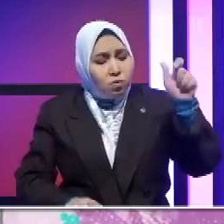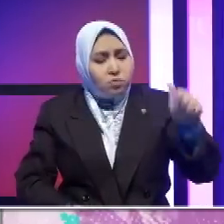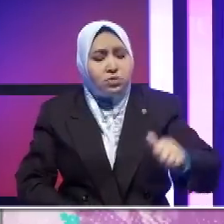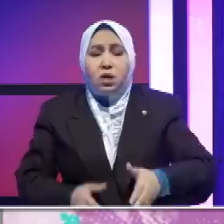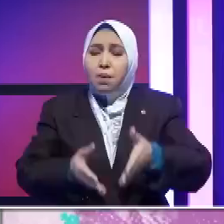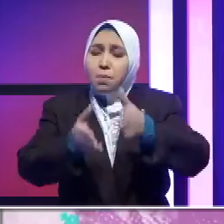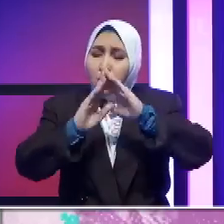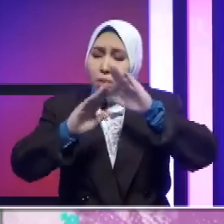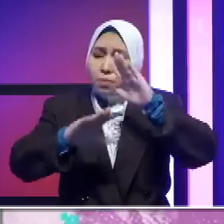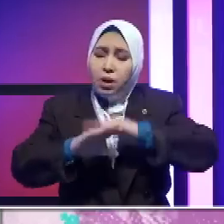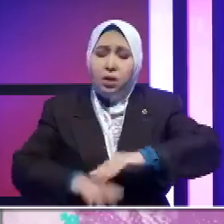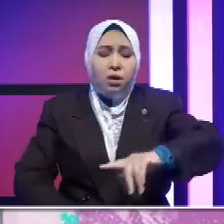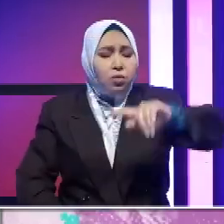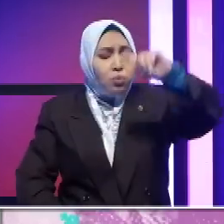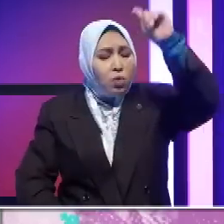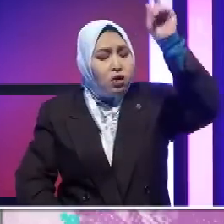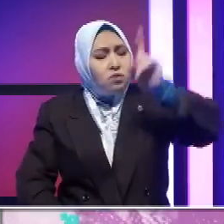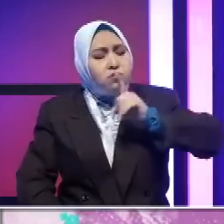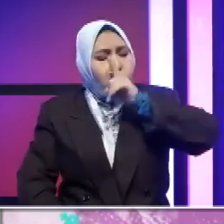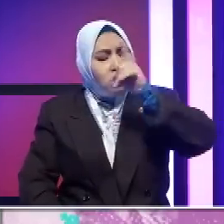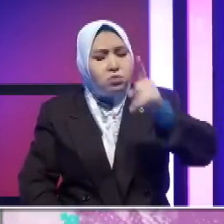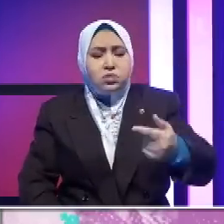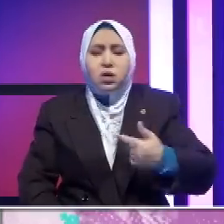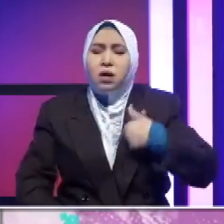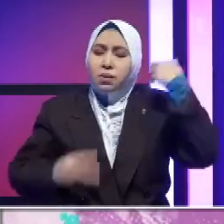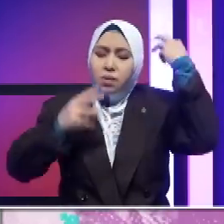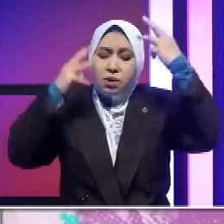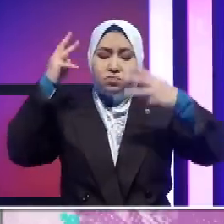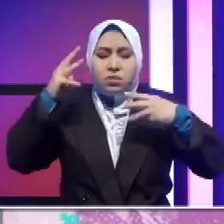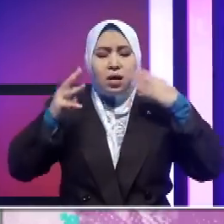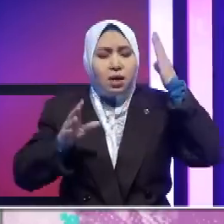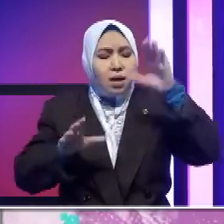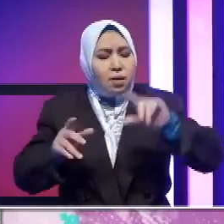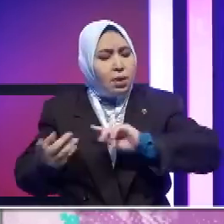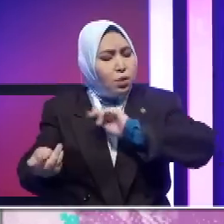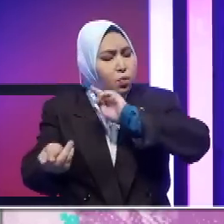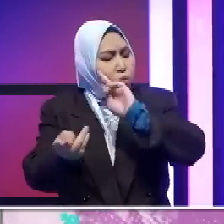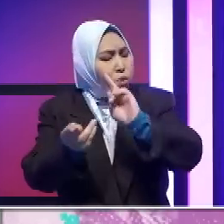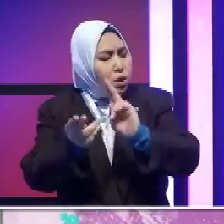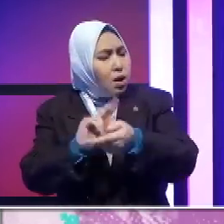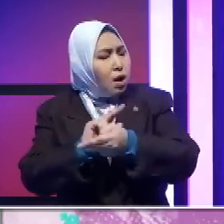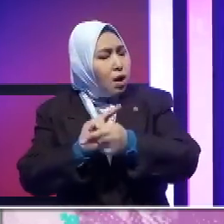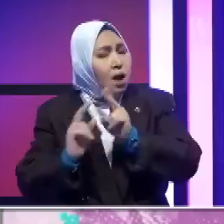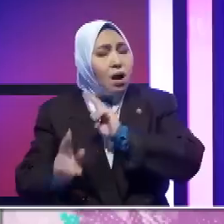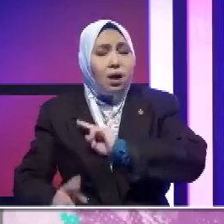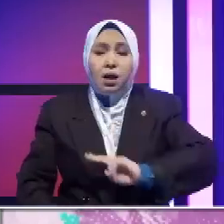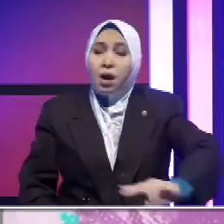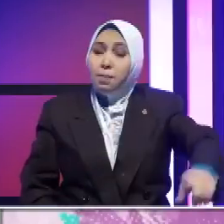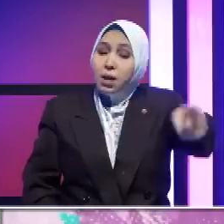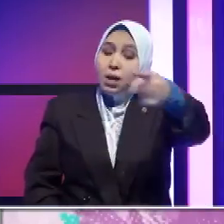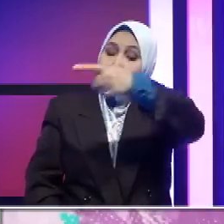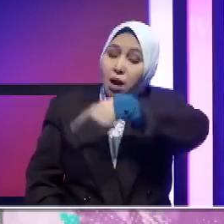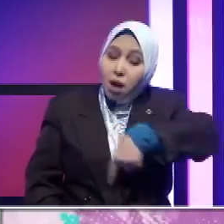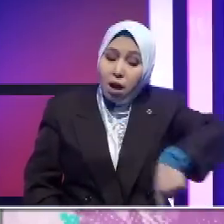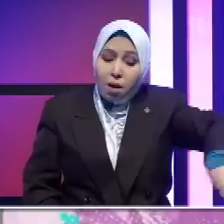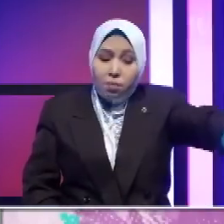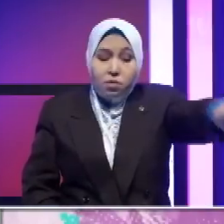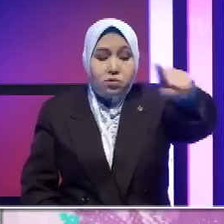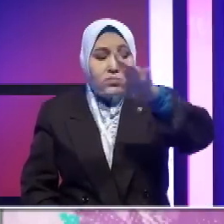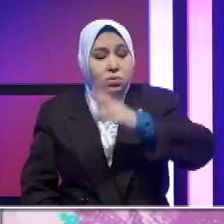أن يبدل دينكم أو أن يظهر